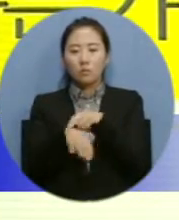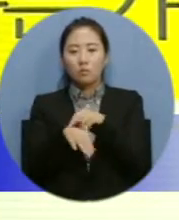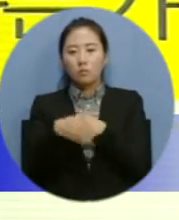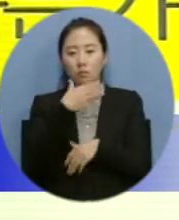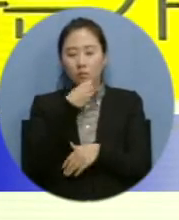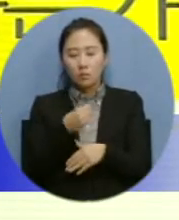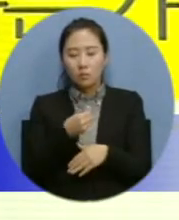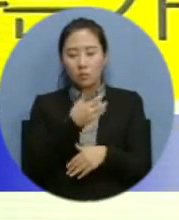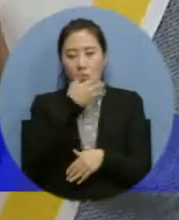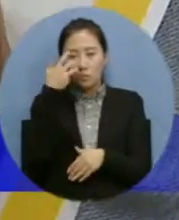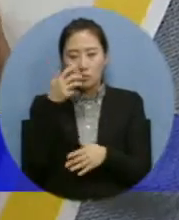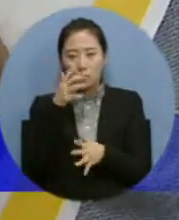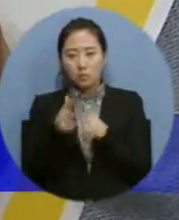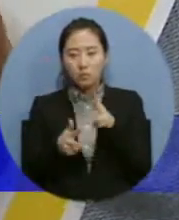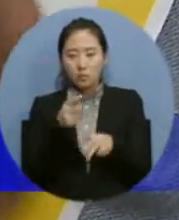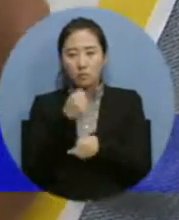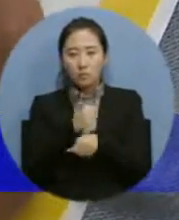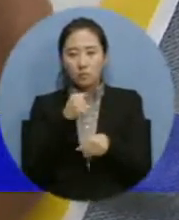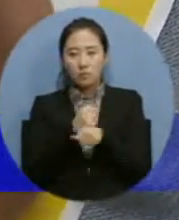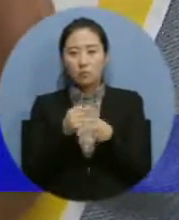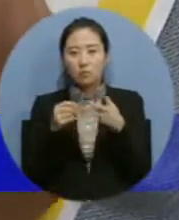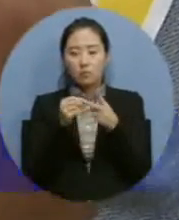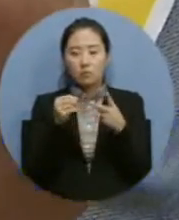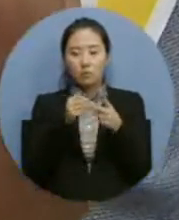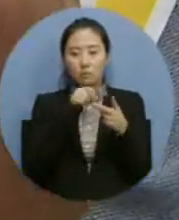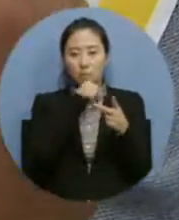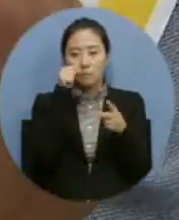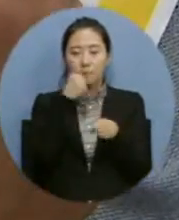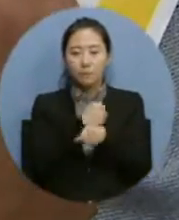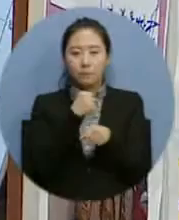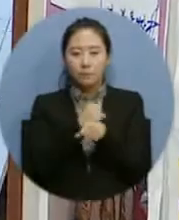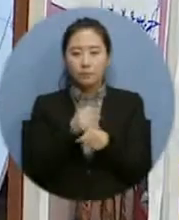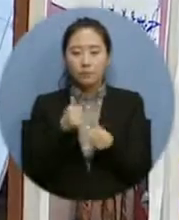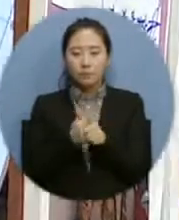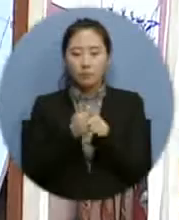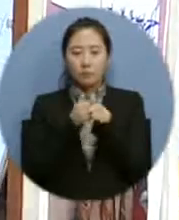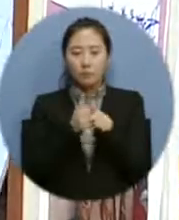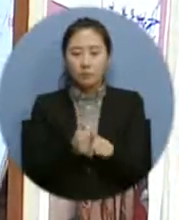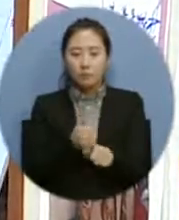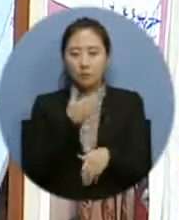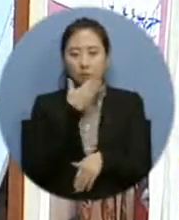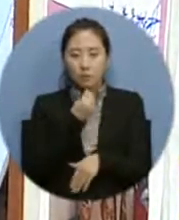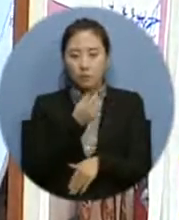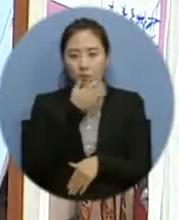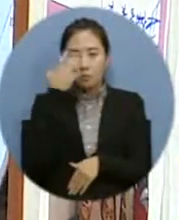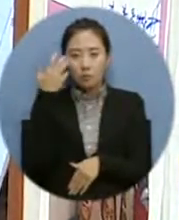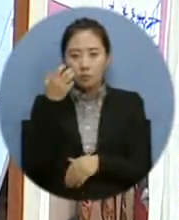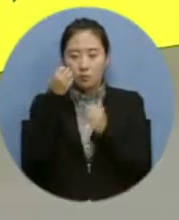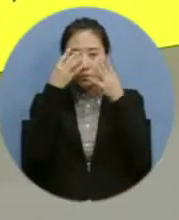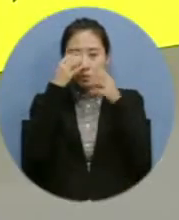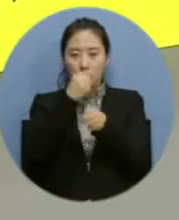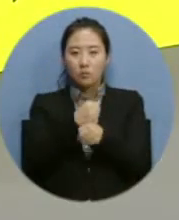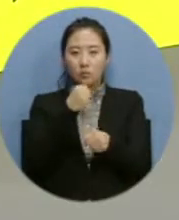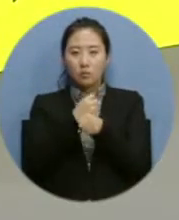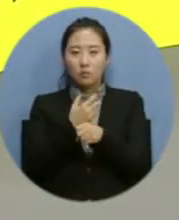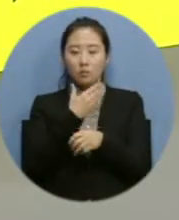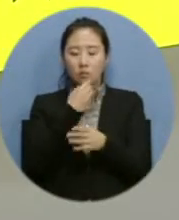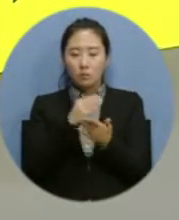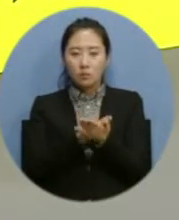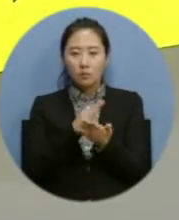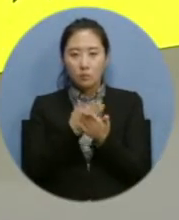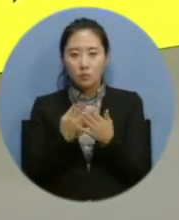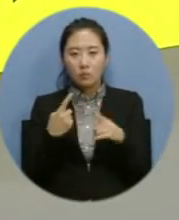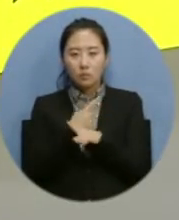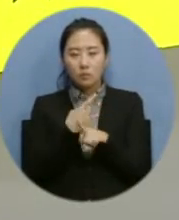드림 프로젝트 가 2위로 선정 됐습니다 9 에서는 이를 뒷받침할 행복드림 팀을 신설에 행복지수 개발에